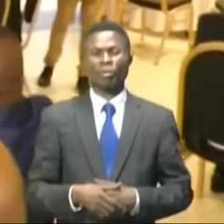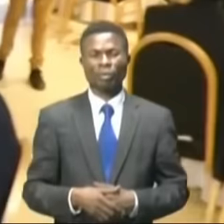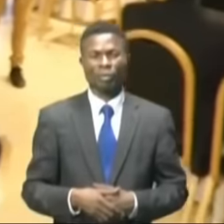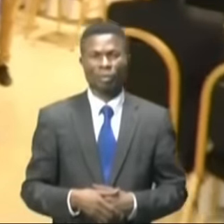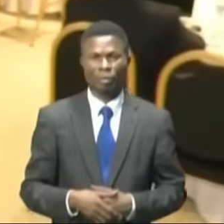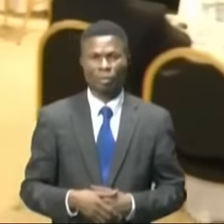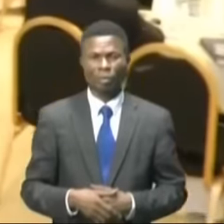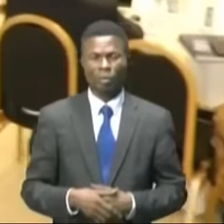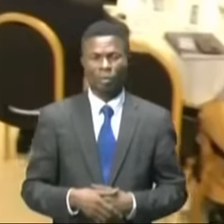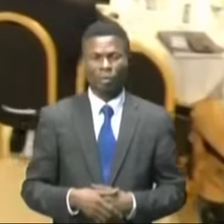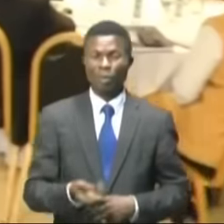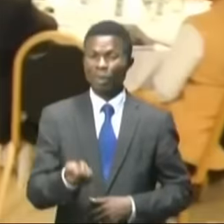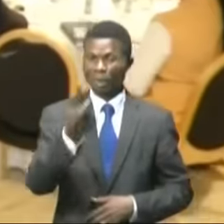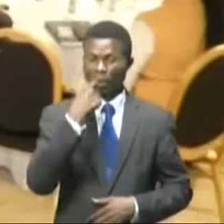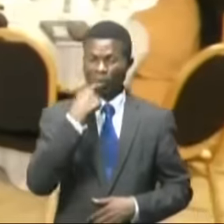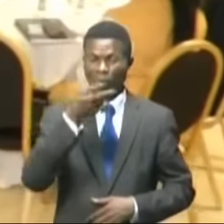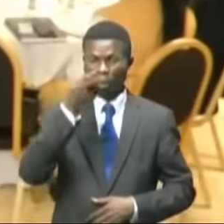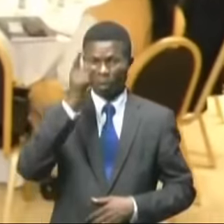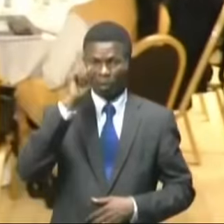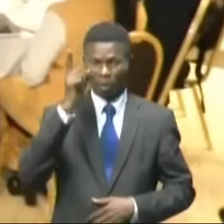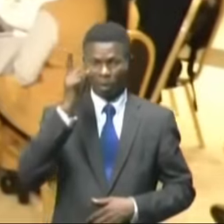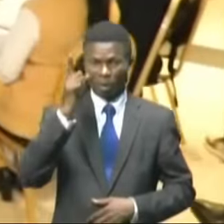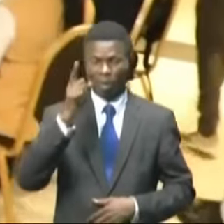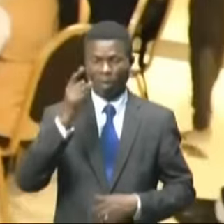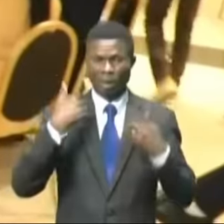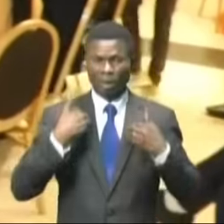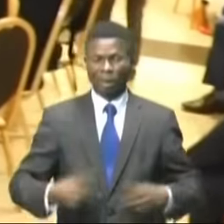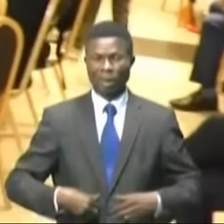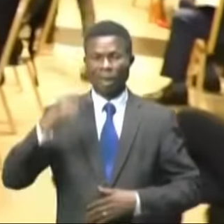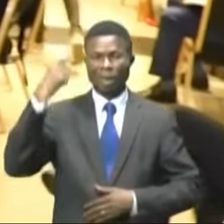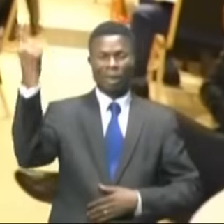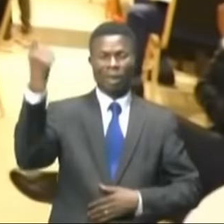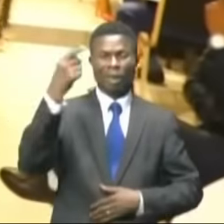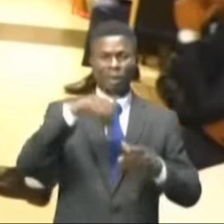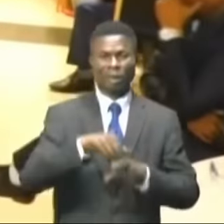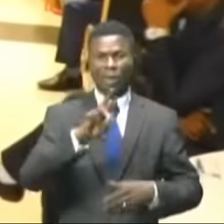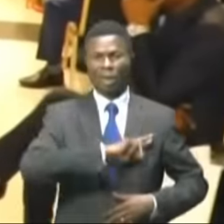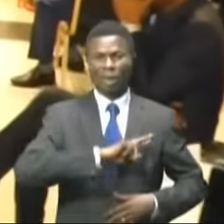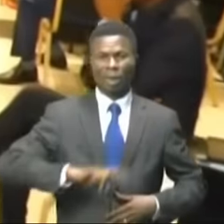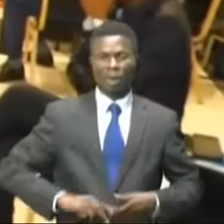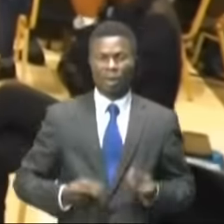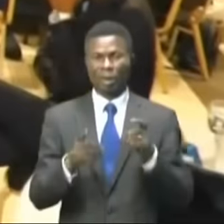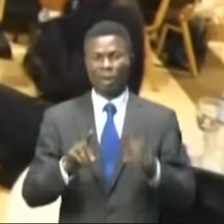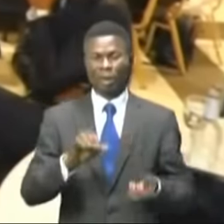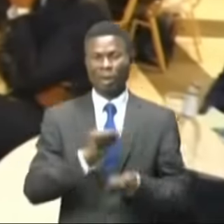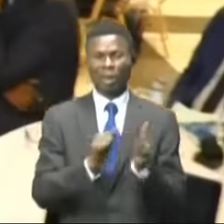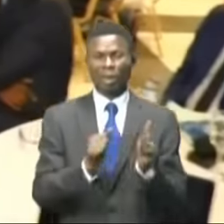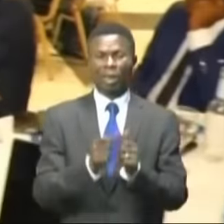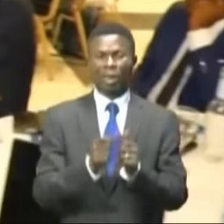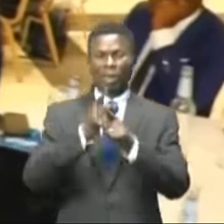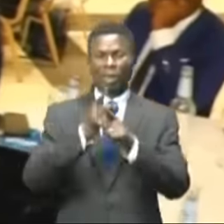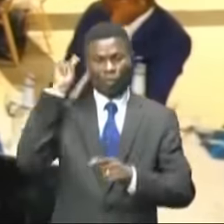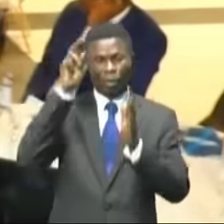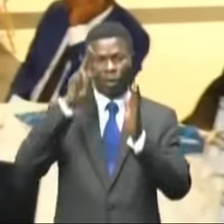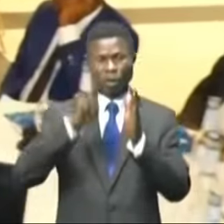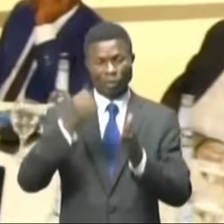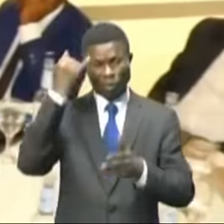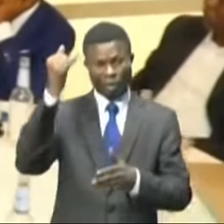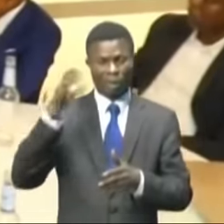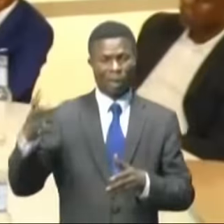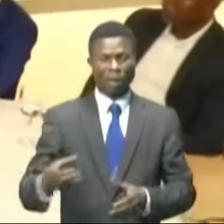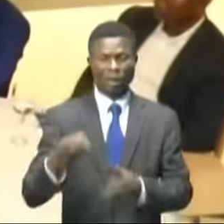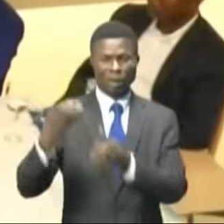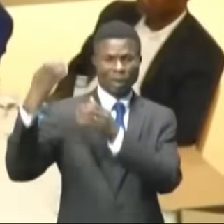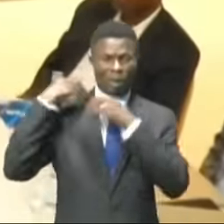Les soins de santé primaire et la couverture santé universelle en RDC sont des programmes du gouvernement qui visent une prise en charge